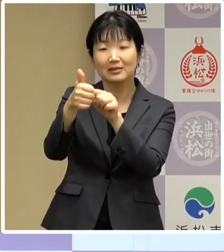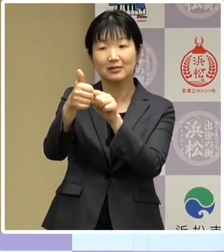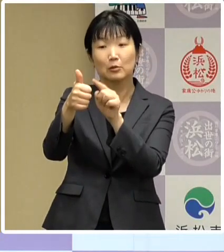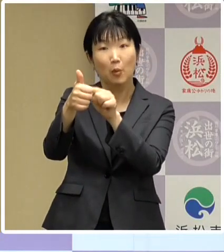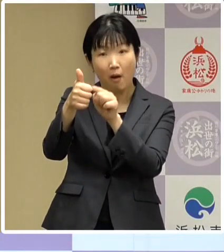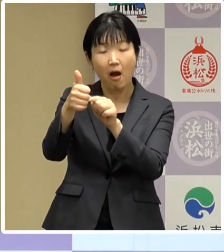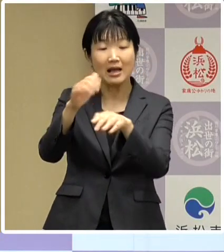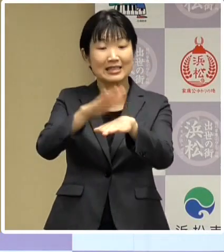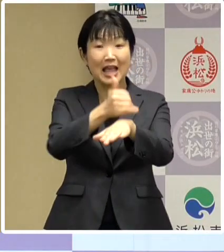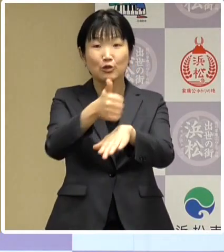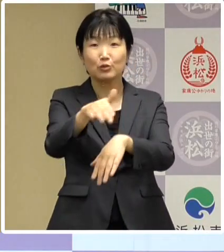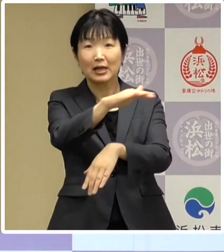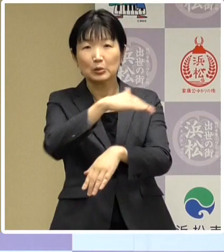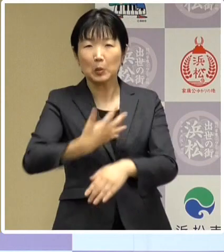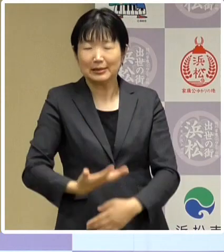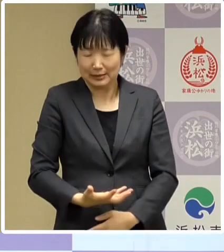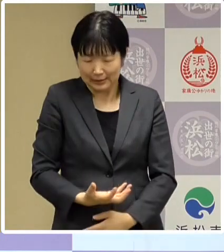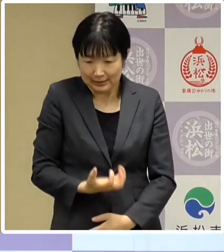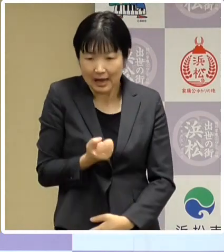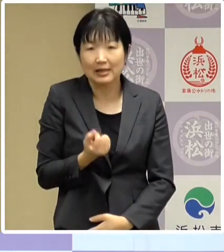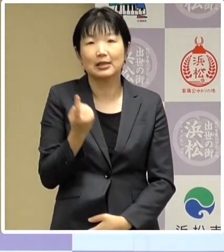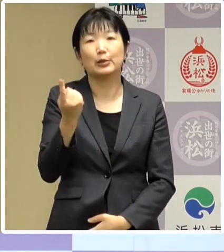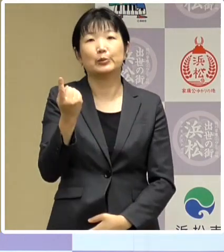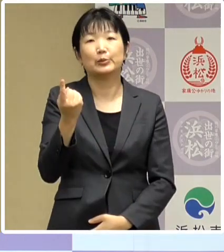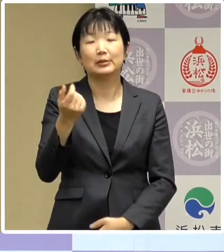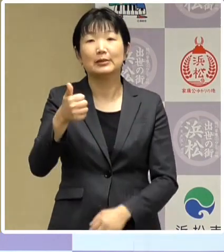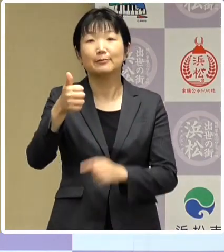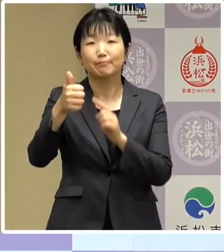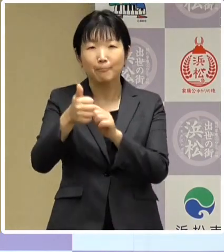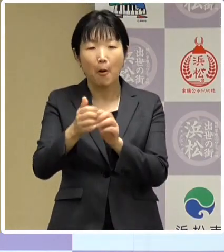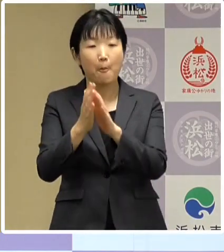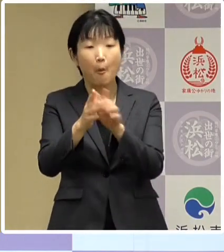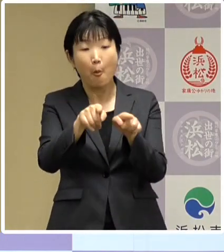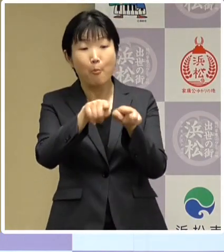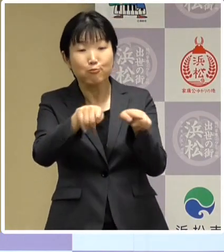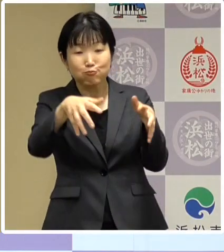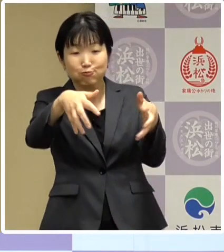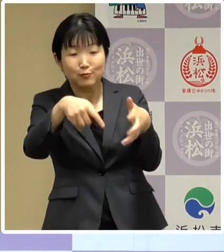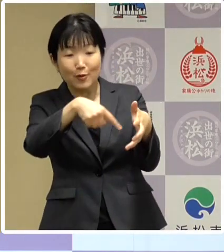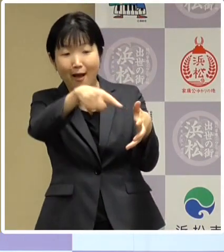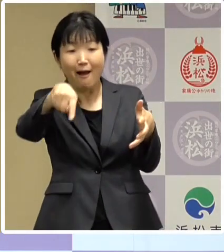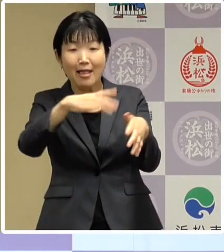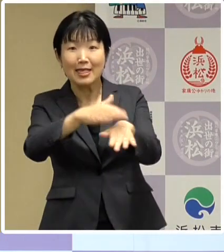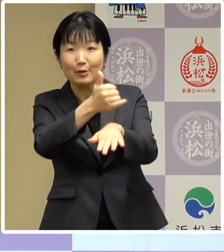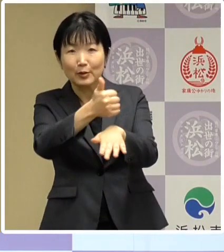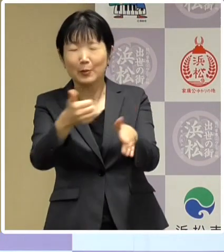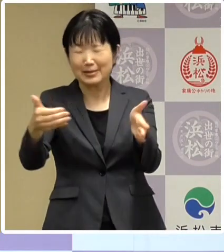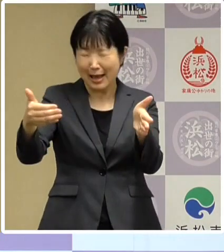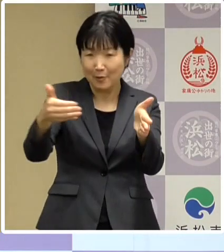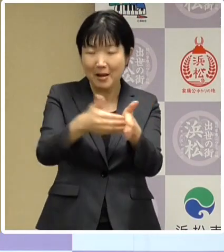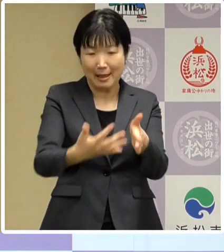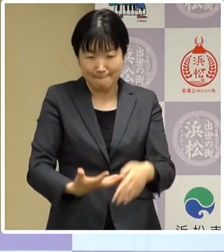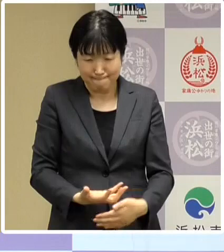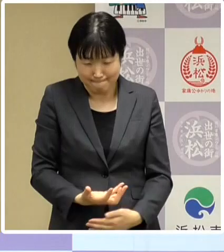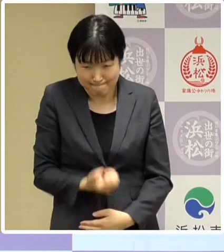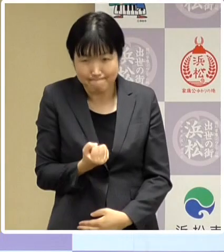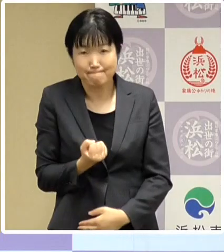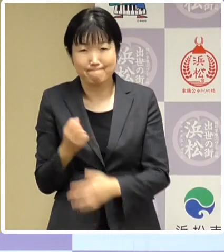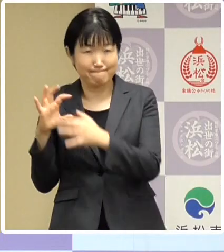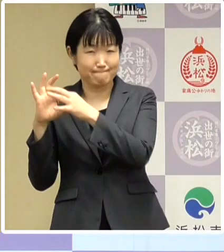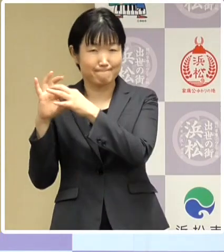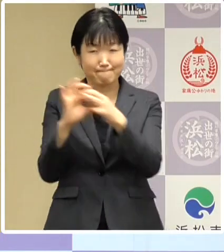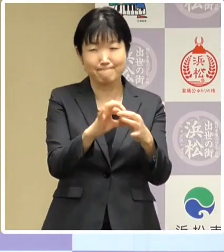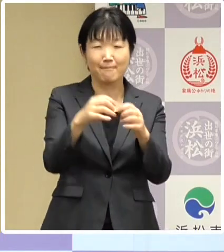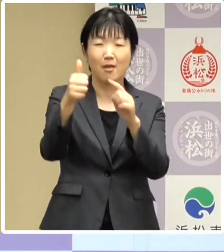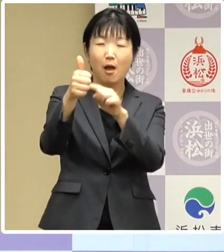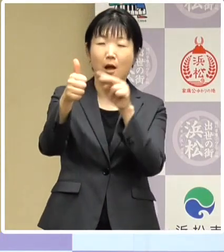頼していると、まあ、自分が今回集めてきたですね、選手たちをですね、最後まで信頼をし続けたということが